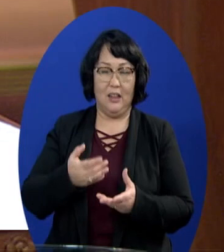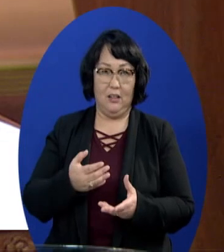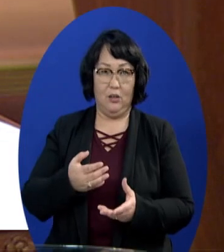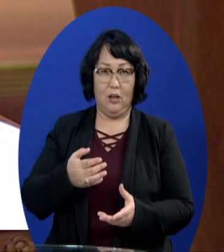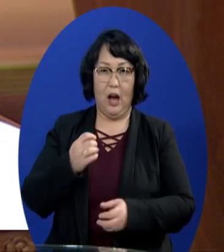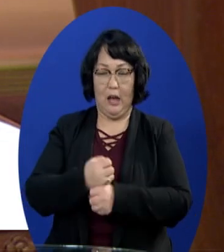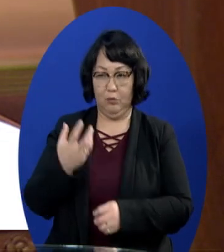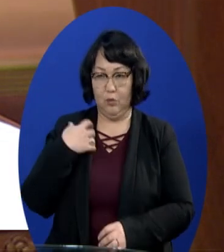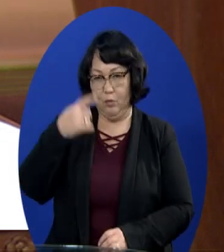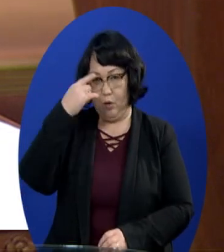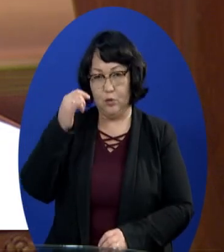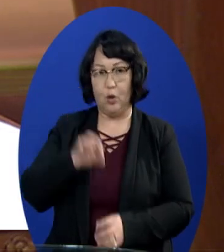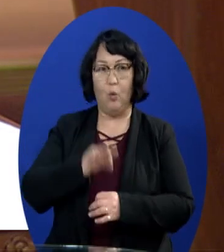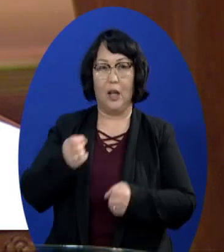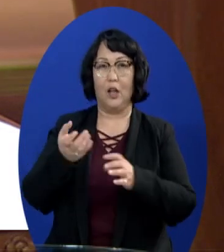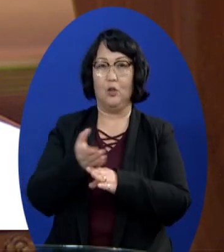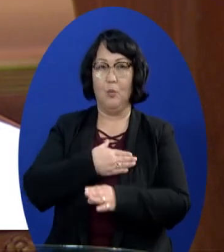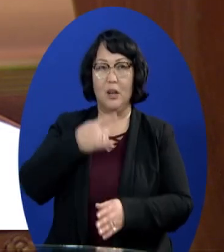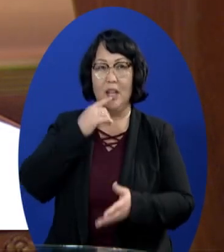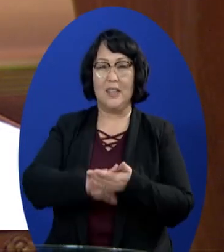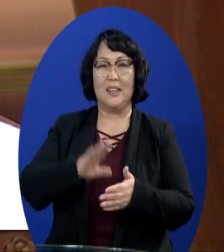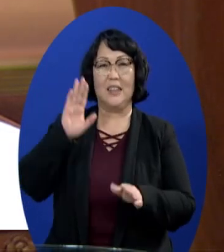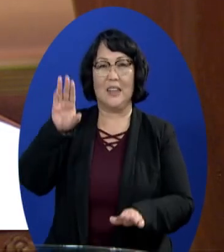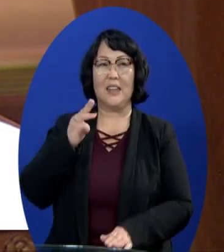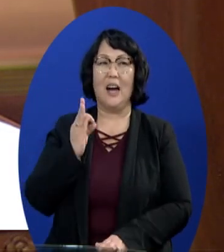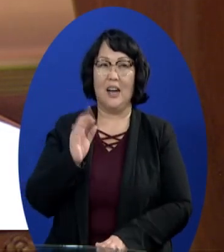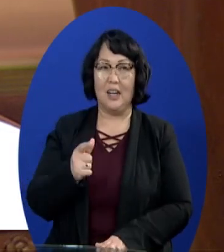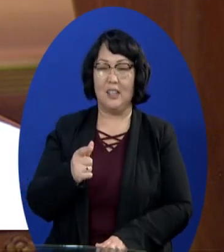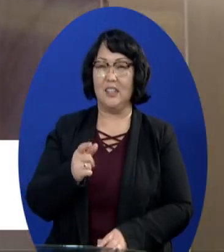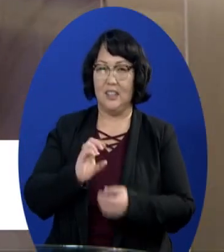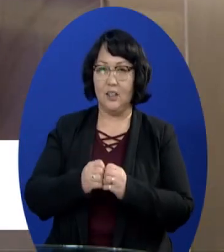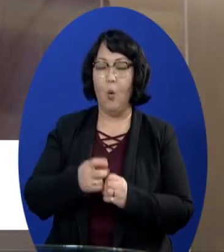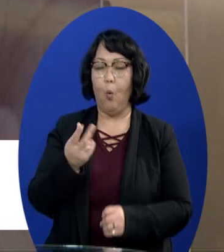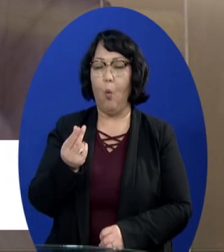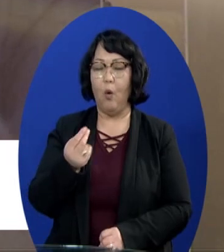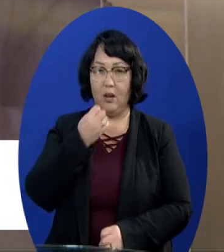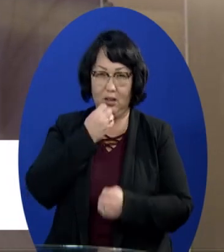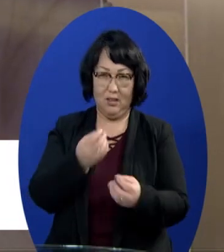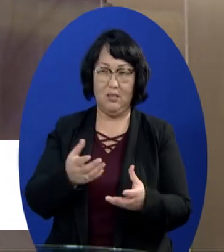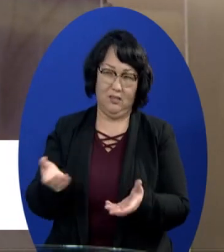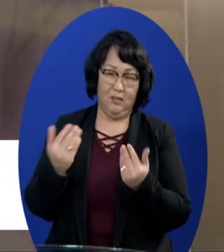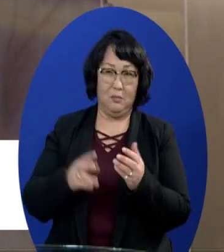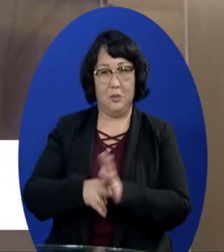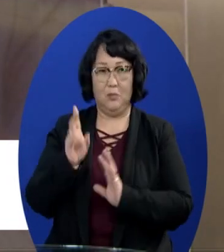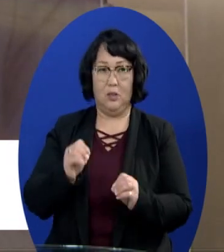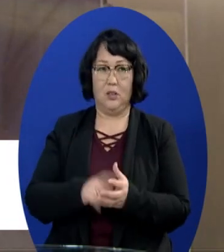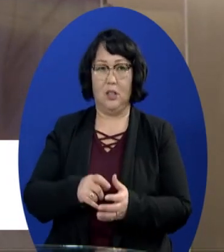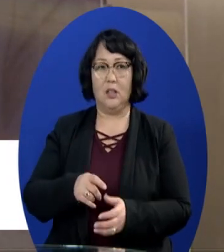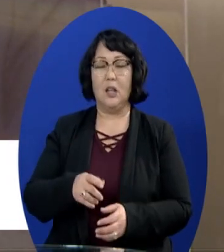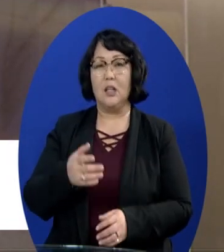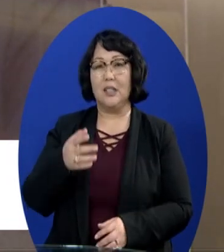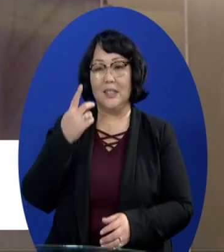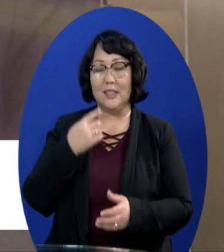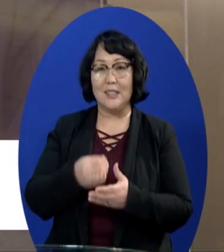өмнө нөхрөлийн энд ирж нэг тангараг өргөдөг тийм субъект хүмүүс бол би болмоор байна. Санал тоолох төхөөрөмжийг бол 50% нь хүртэл нь